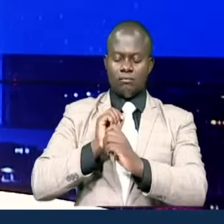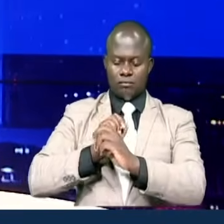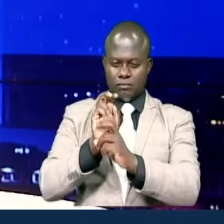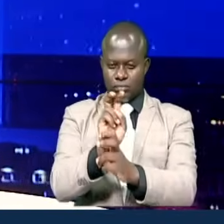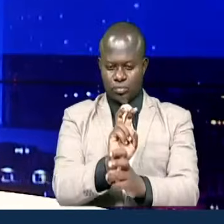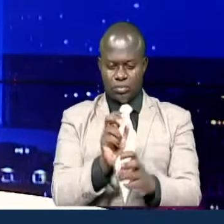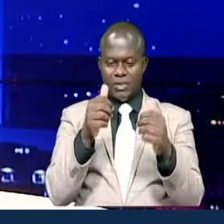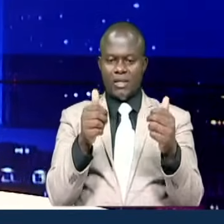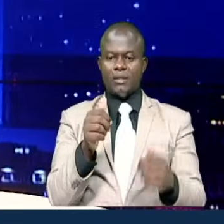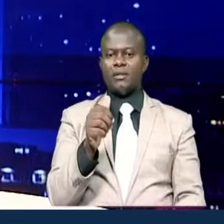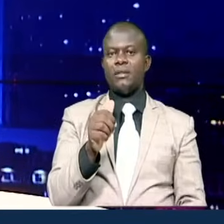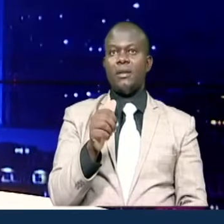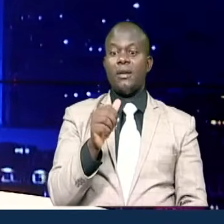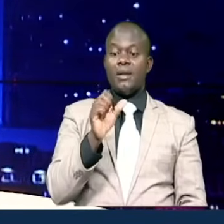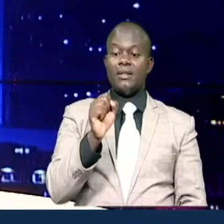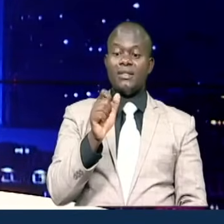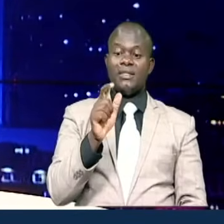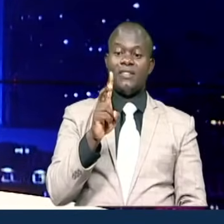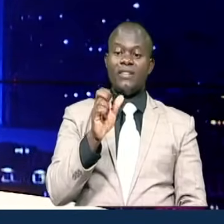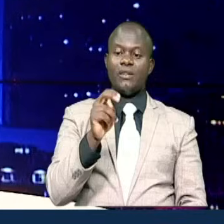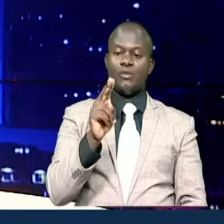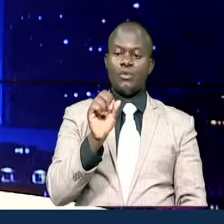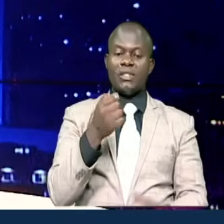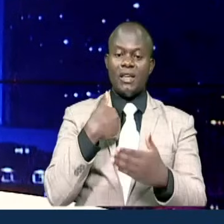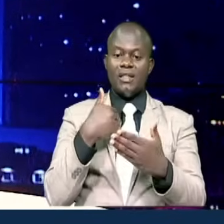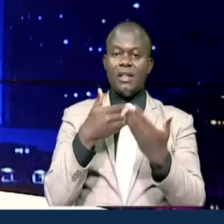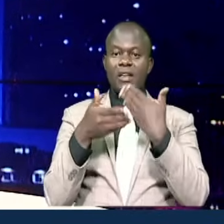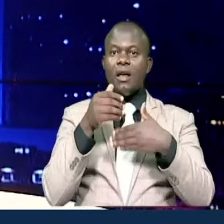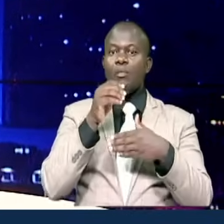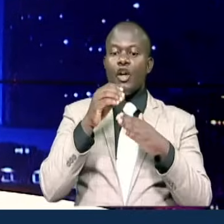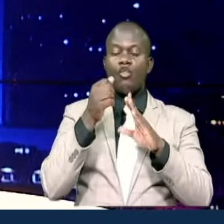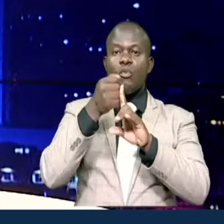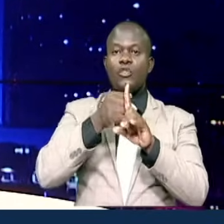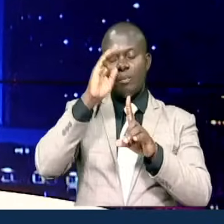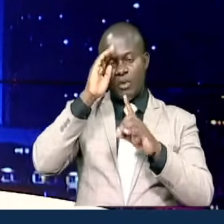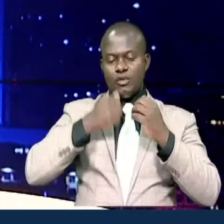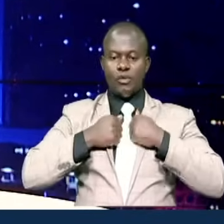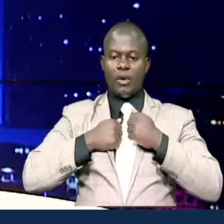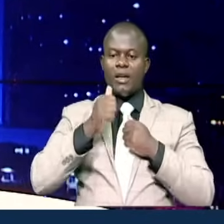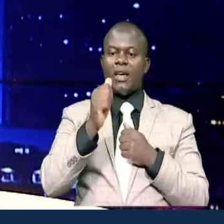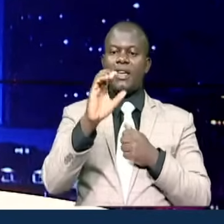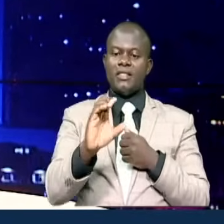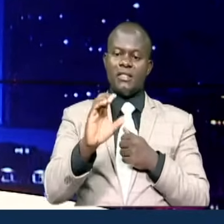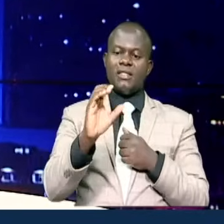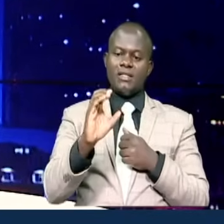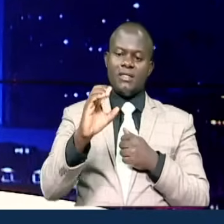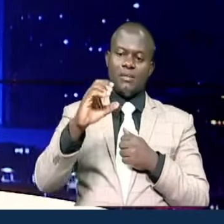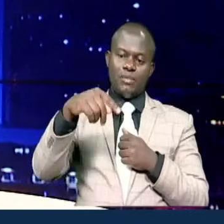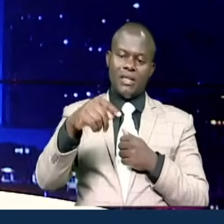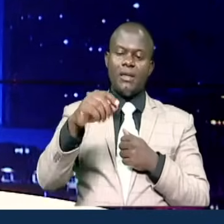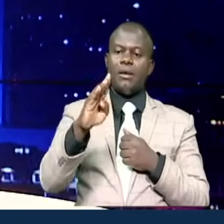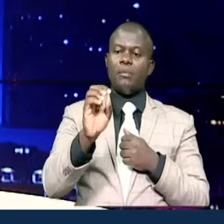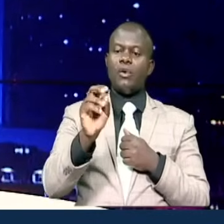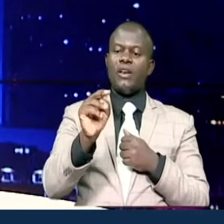wacu Sylvanus Karemera yagiranye n'umuvugizi wa polisi y'u Rwanda ACP Boniface Rutikanga aho rero yasabye